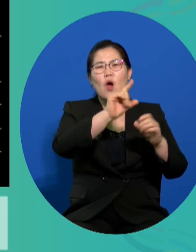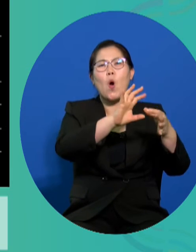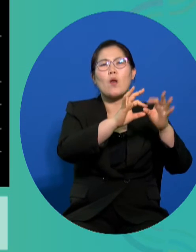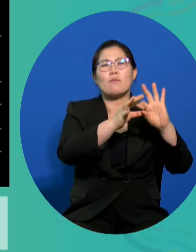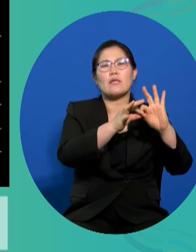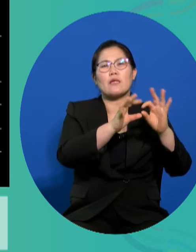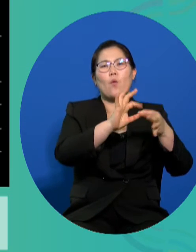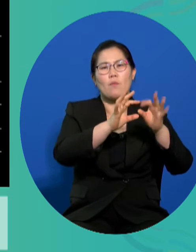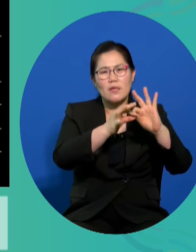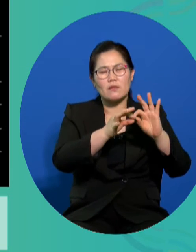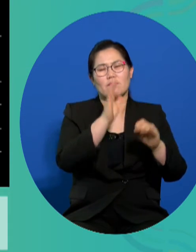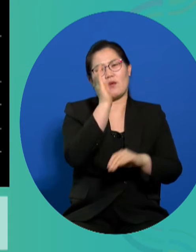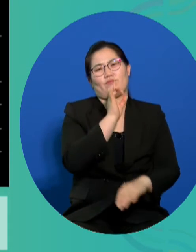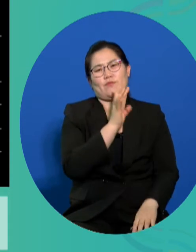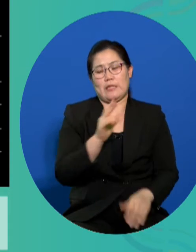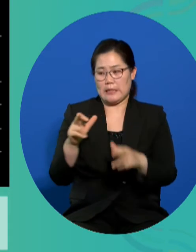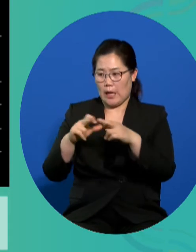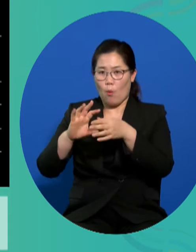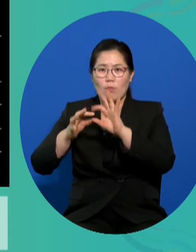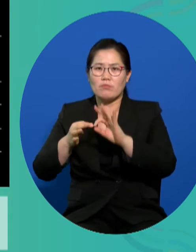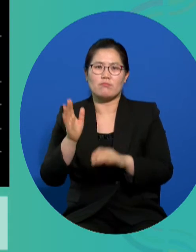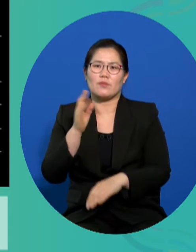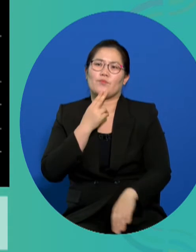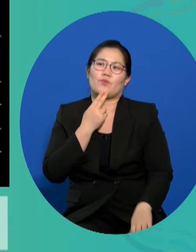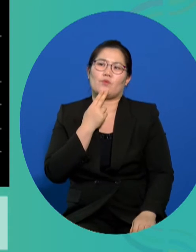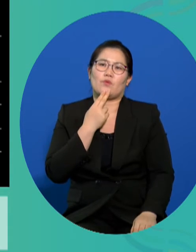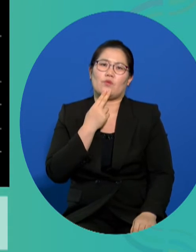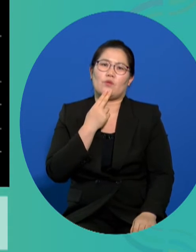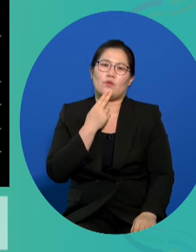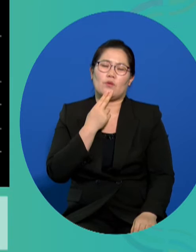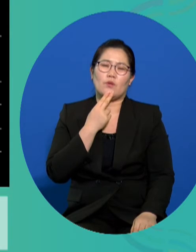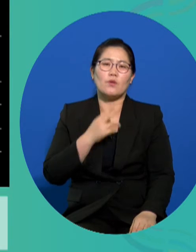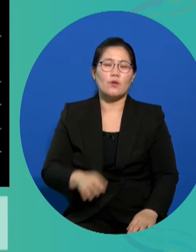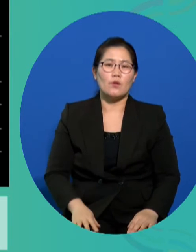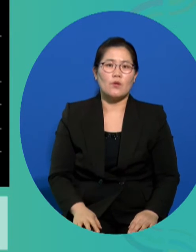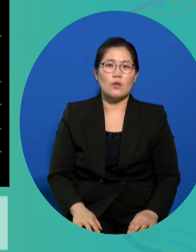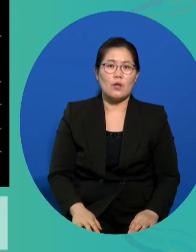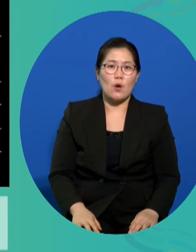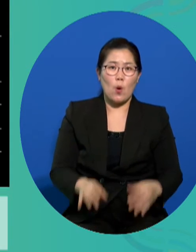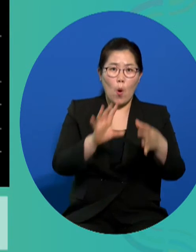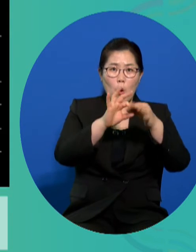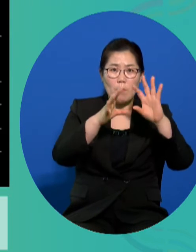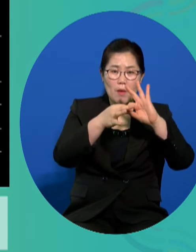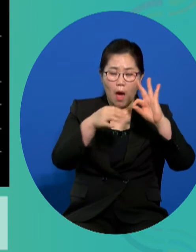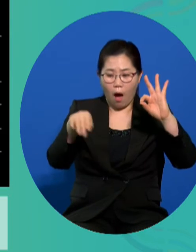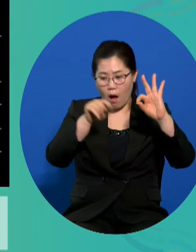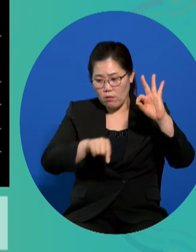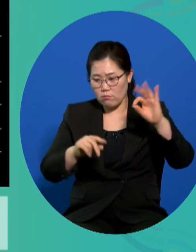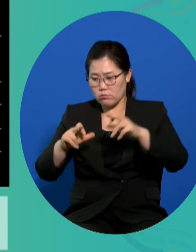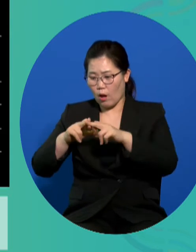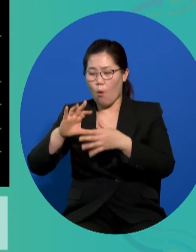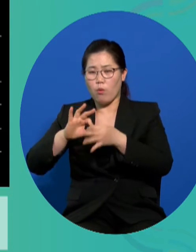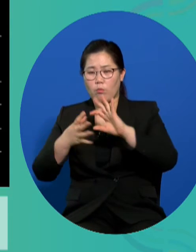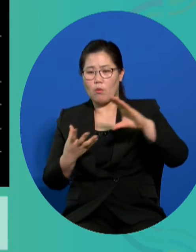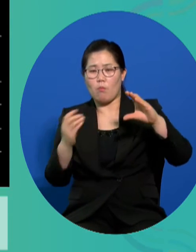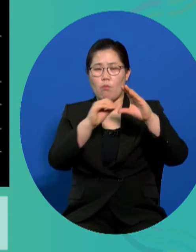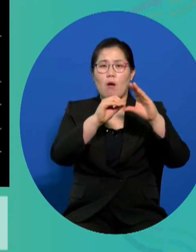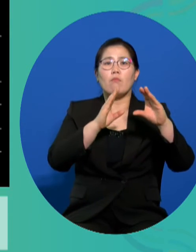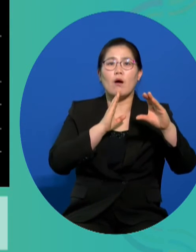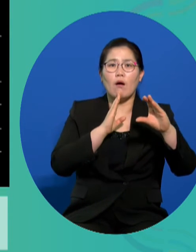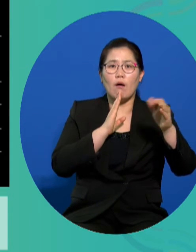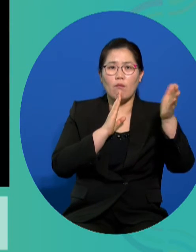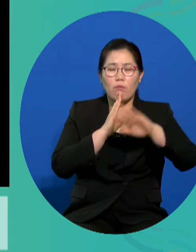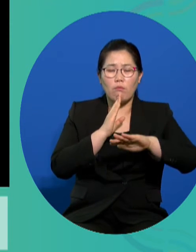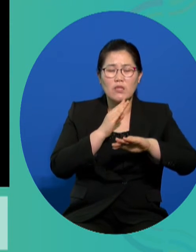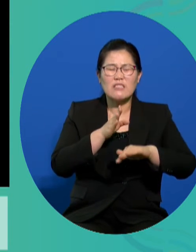사실 이 장애인도 올림픽의 패럴림픽의 한 축인데 그런 거 보면 이제 상당히 아쉽게